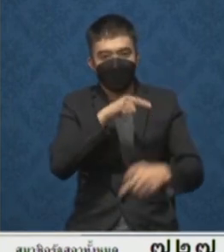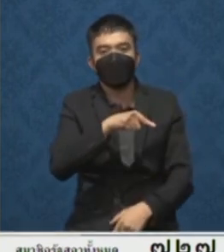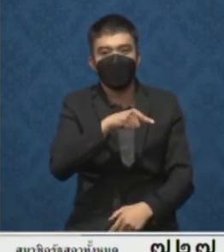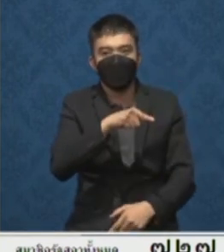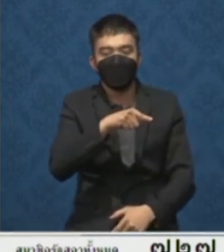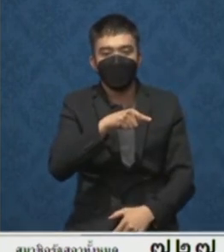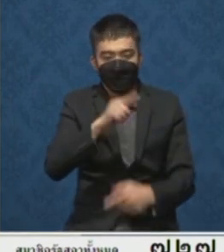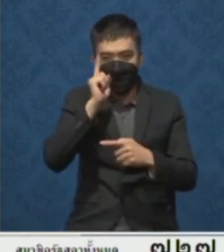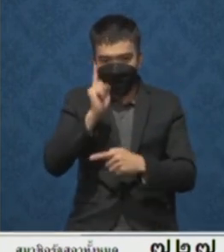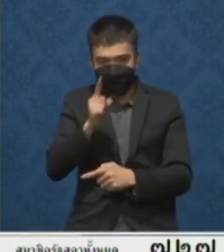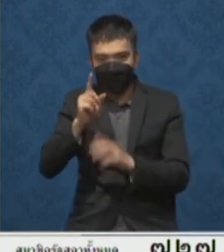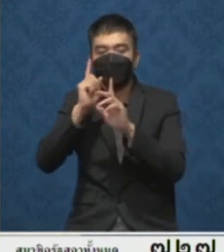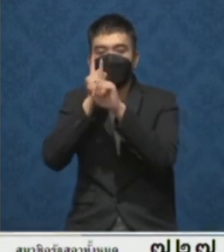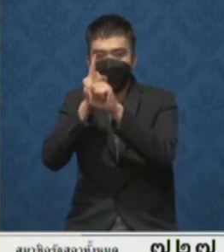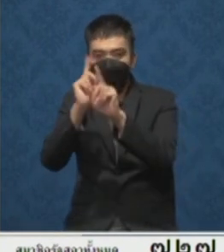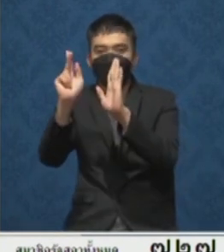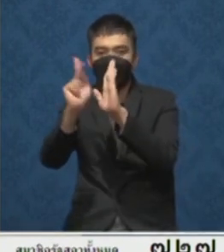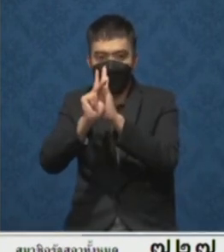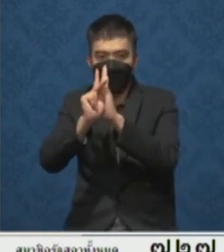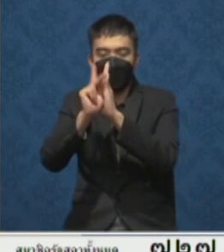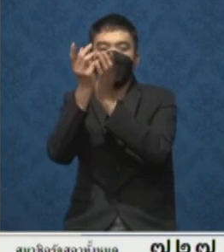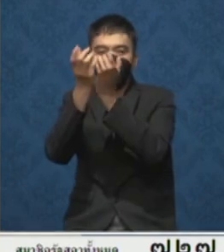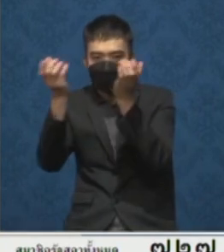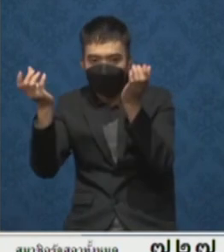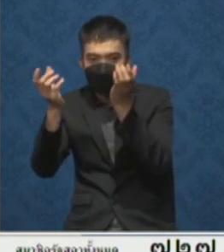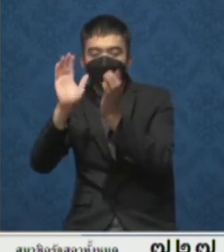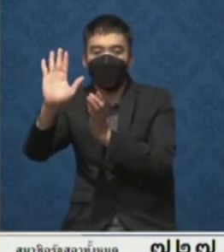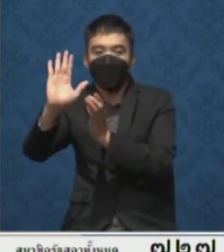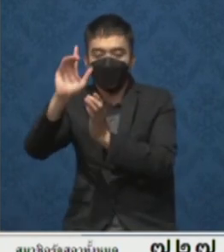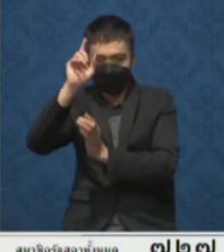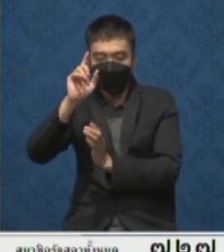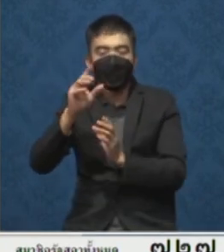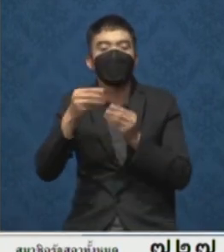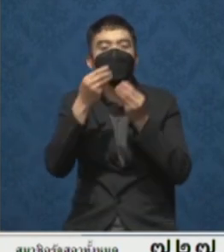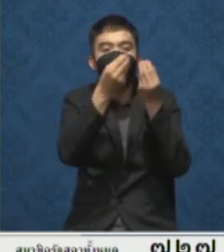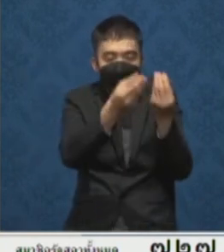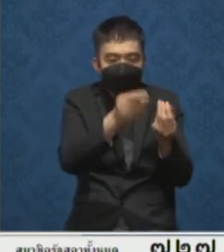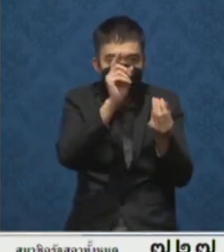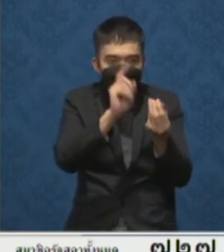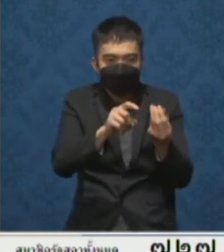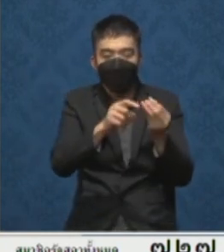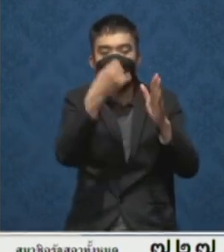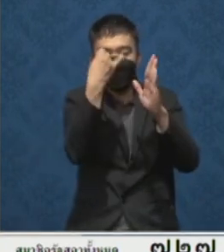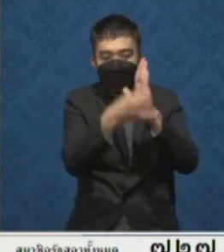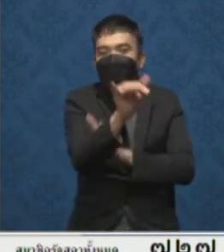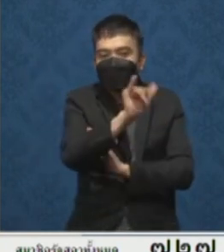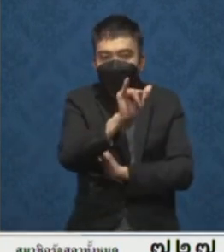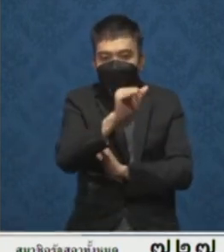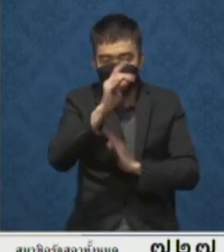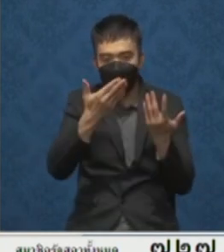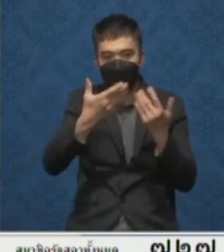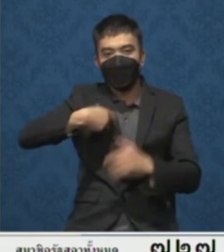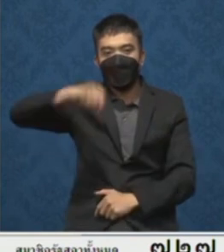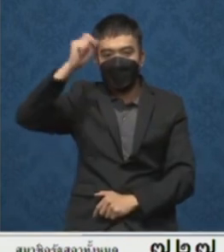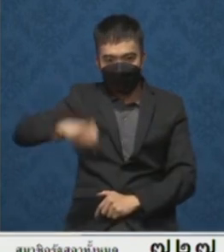ตามหลักรัฐธรรมนูญแล้วทุกคนต้องได้รับการสันนิษฐานไว้ก่อนว่าเป็นผู้บริสุทธิ์จนศาลจะมีคำพิพากษาจนถึงที่สุดและทุก